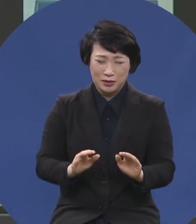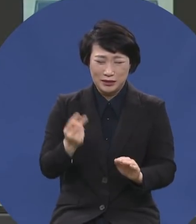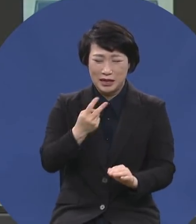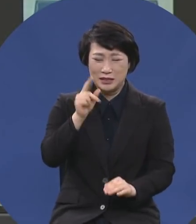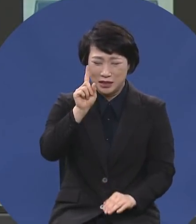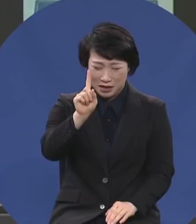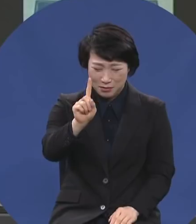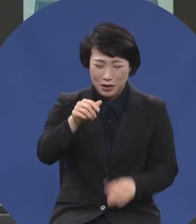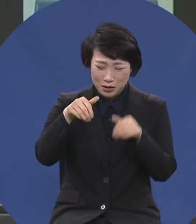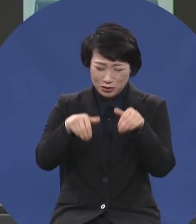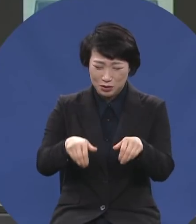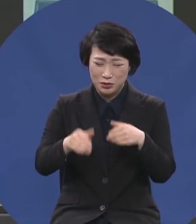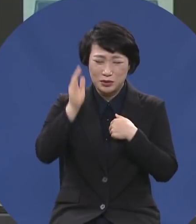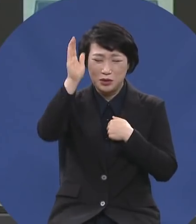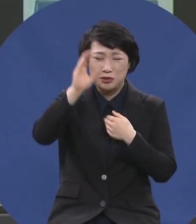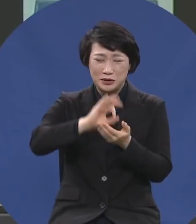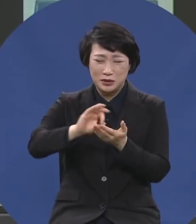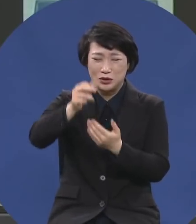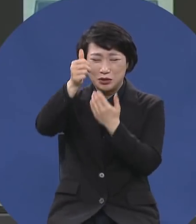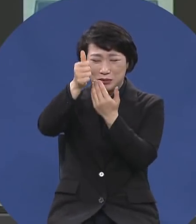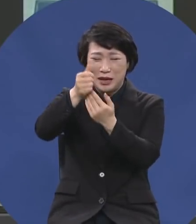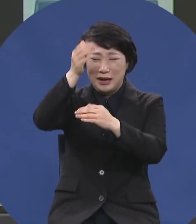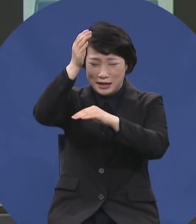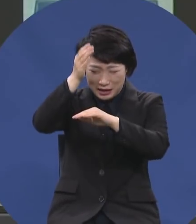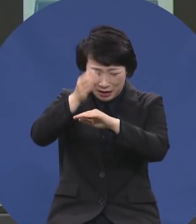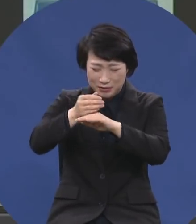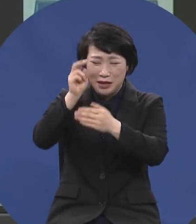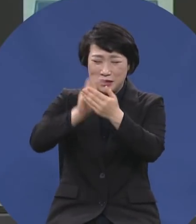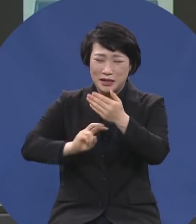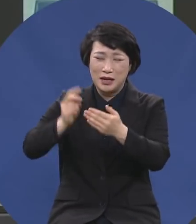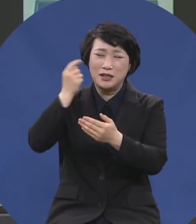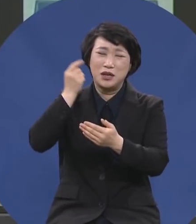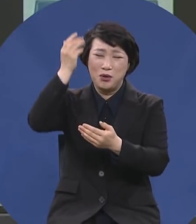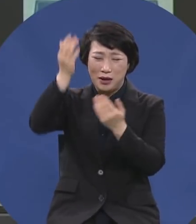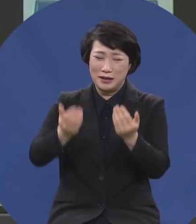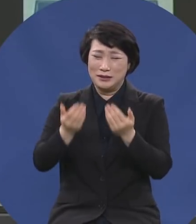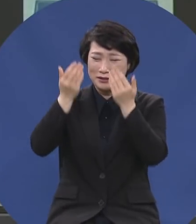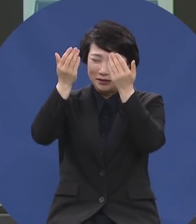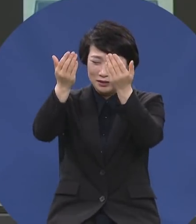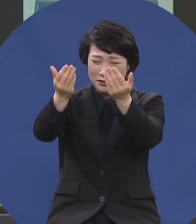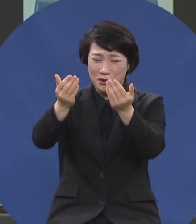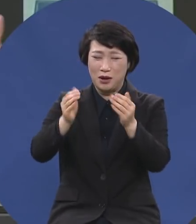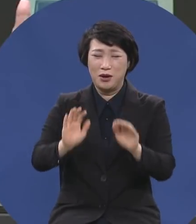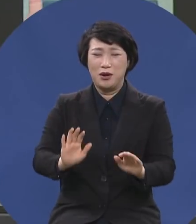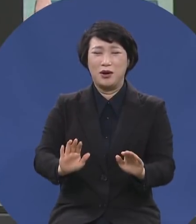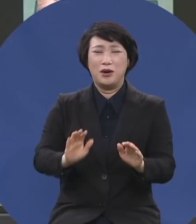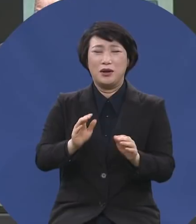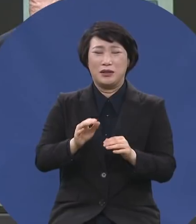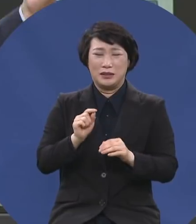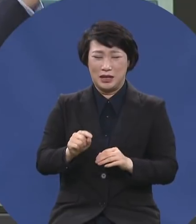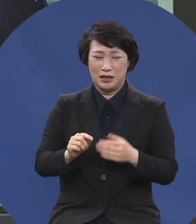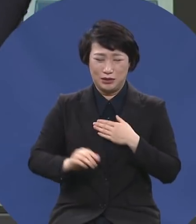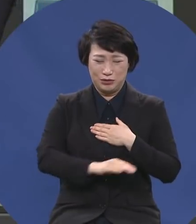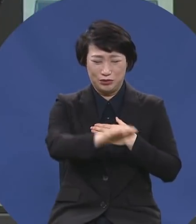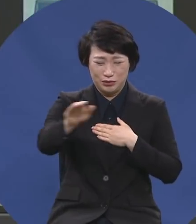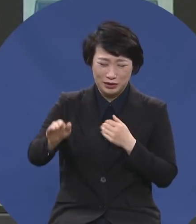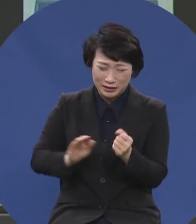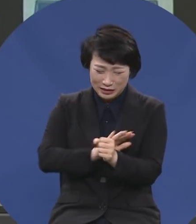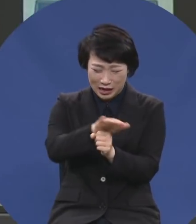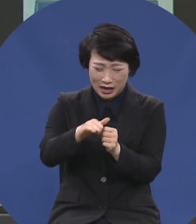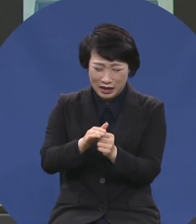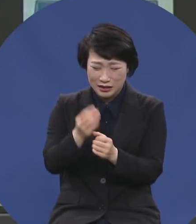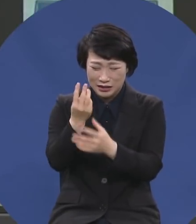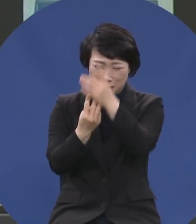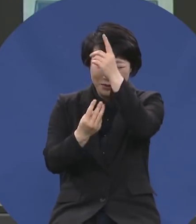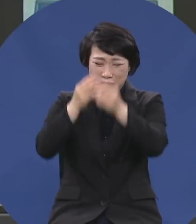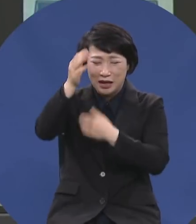다시 한번 종을 써주심을 감사와 찬양과 영광을 돌리며 그토록 우리를 사랑하신